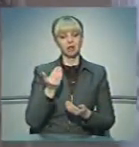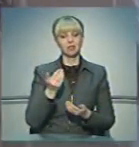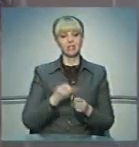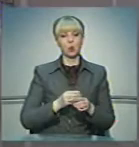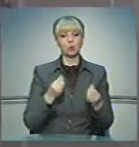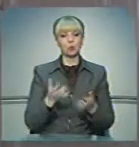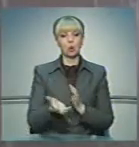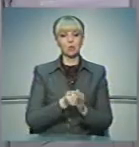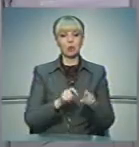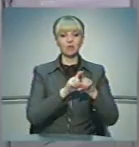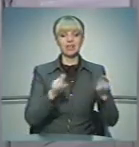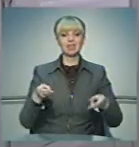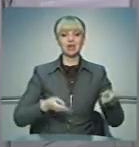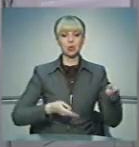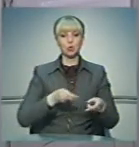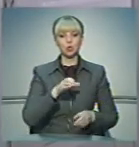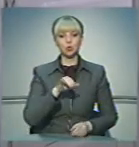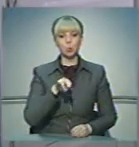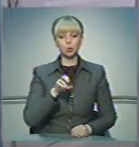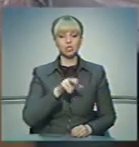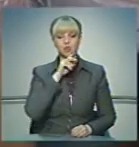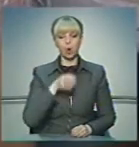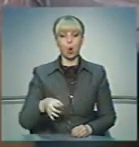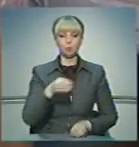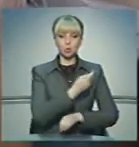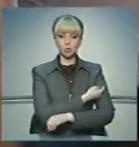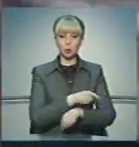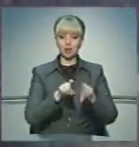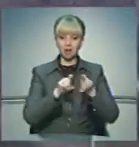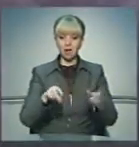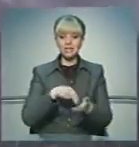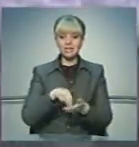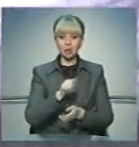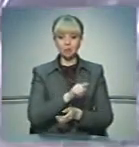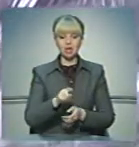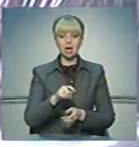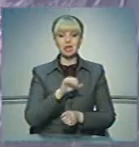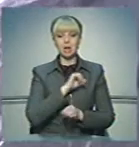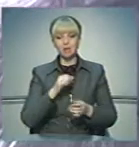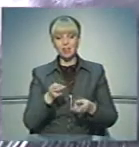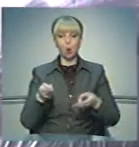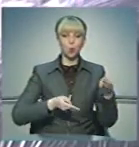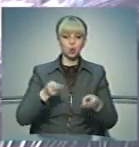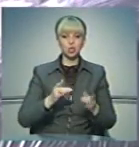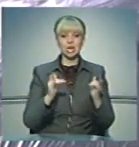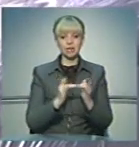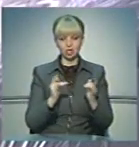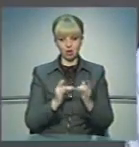Таку суму отримали у відділенні хірургії судин Чернівецької обласної лікарні. Закупили на них терапевтичні та хірургічні